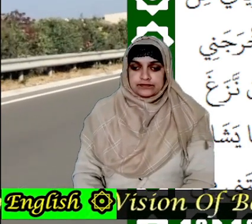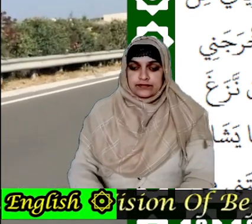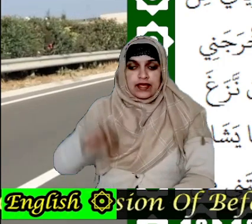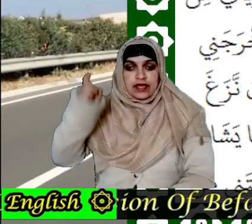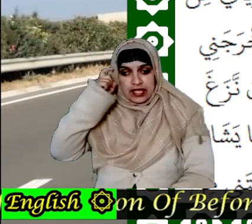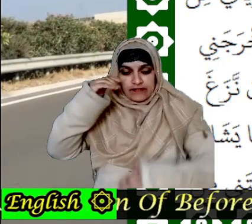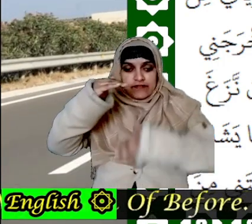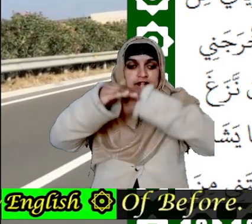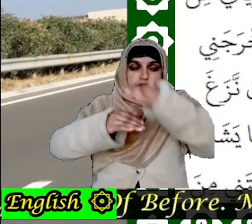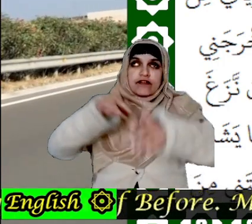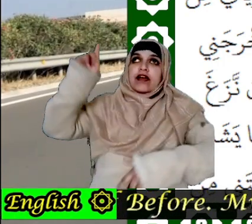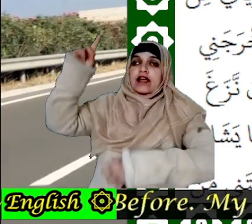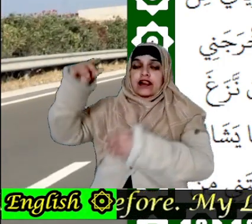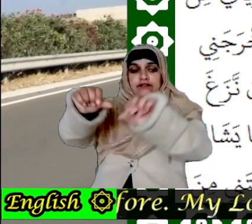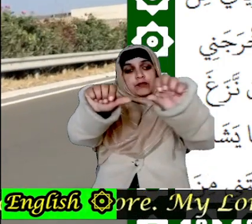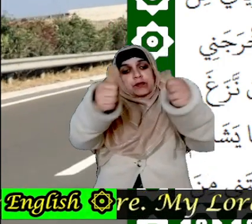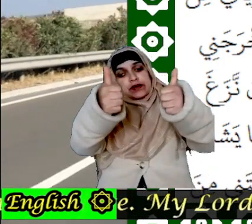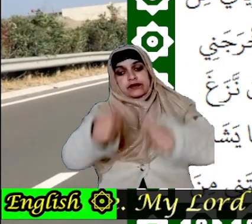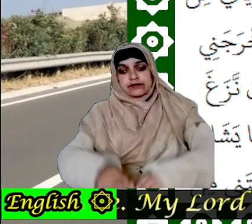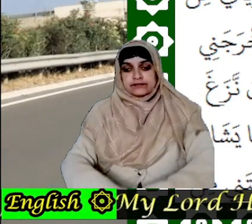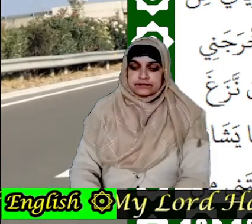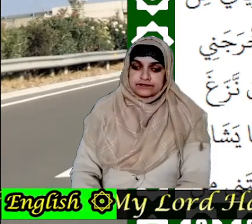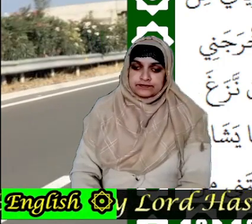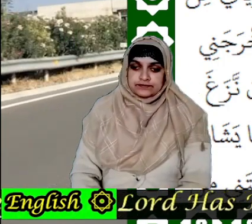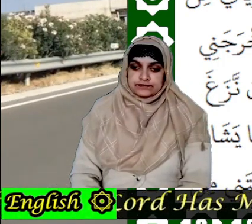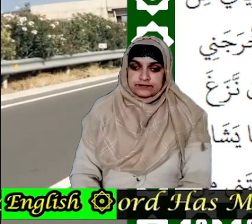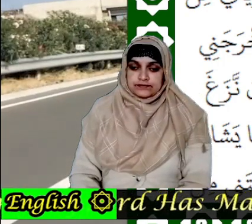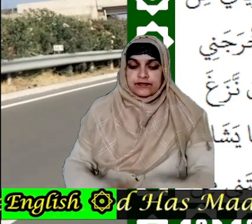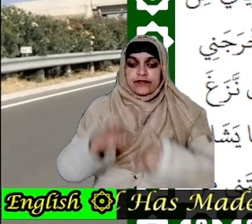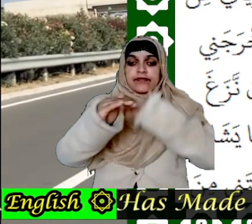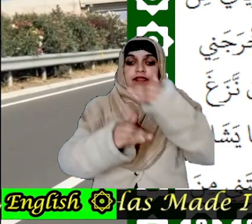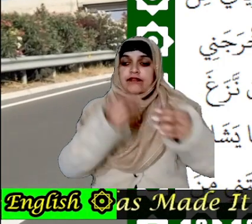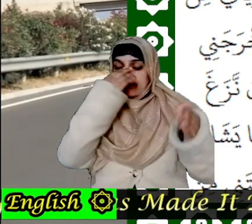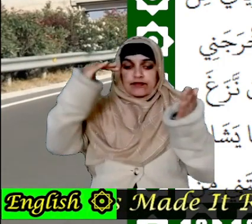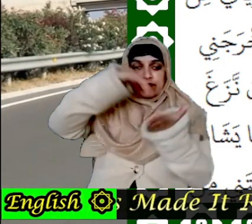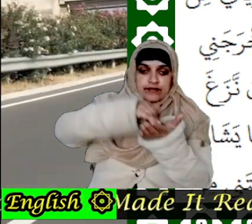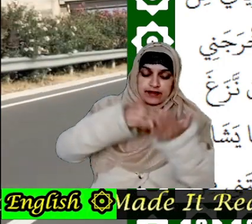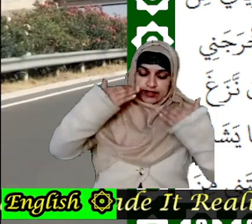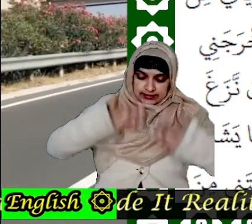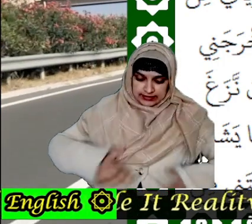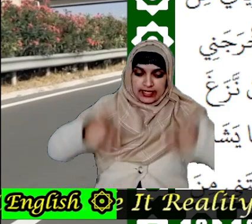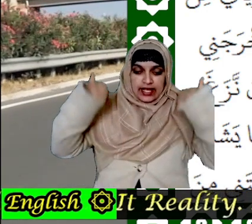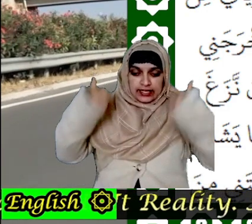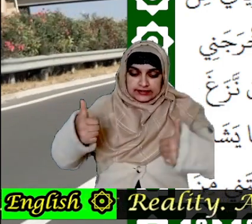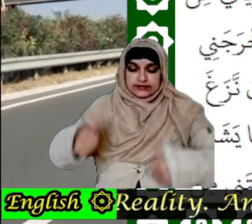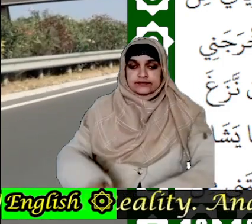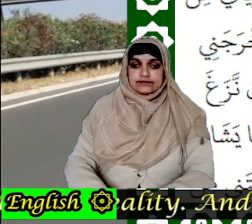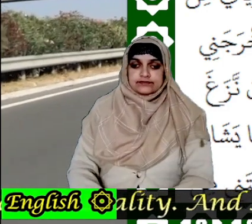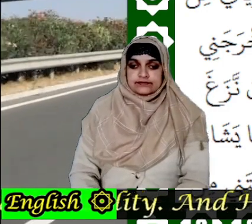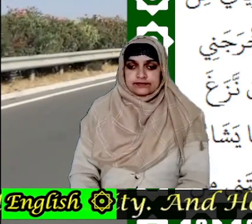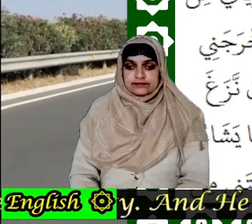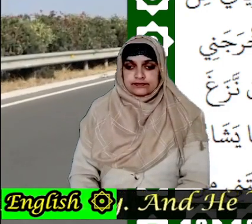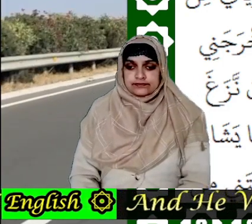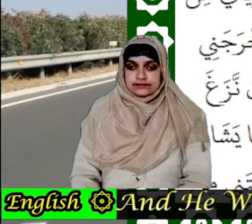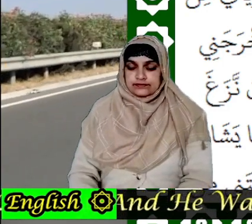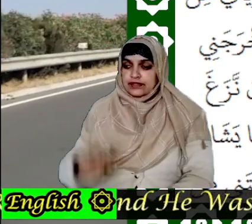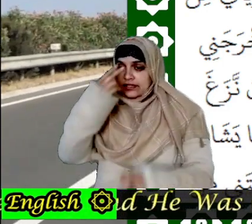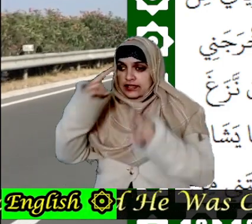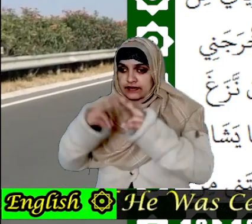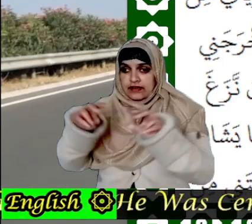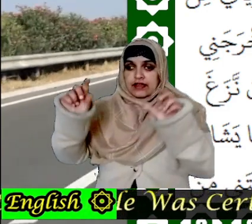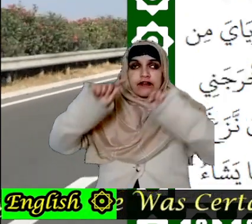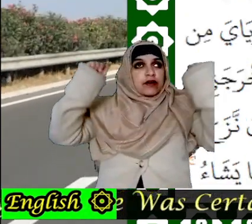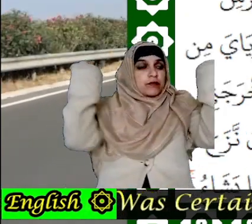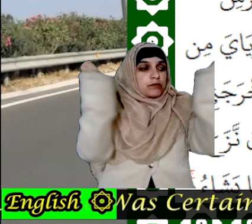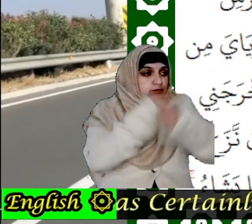تاويل جيكم بود ديس هاجيك هل ينظرون إلا تاويله ويوم يأتي تاويله هنا كسيبا ورع